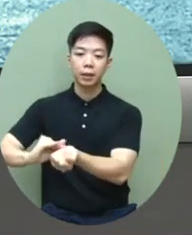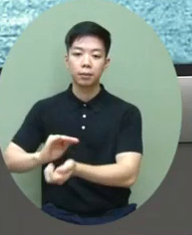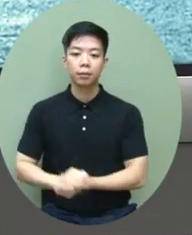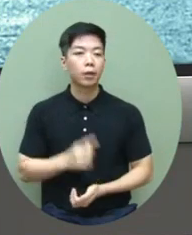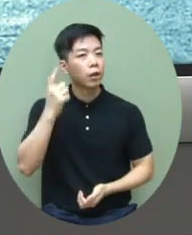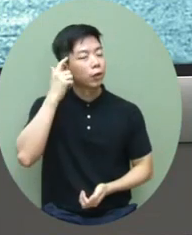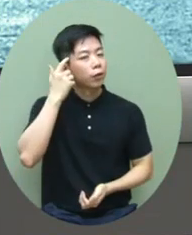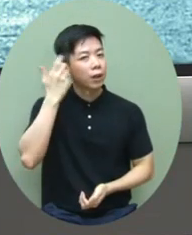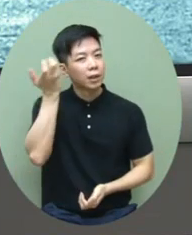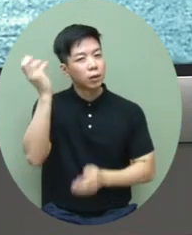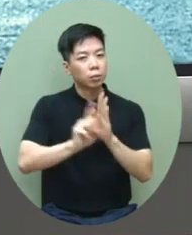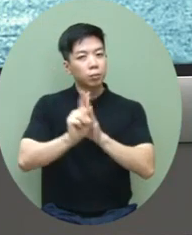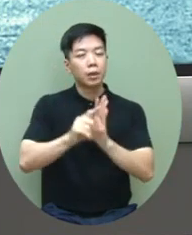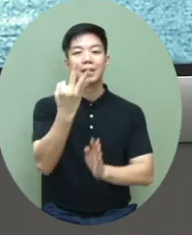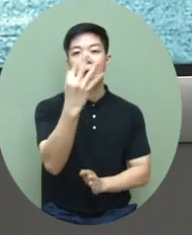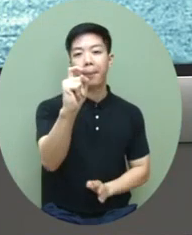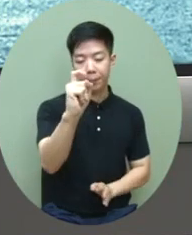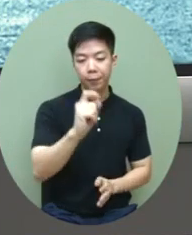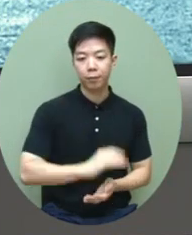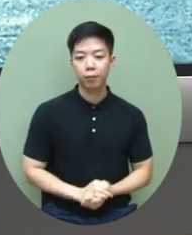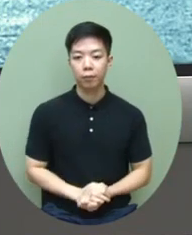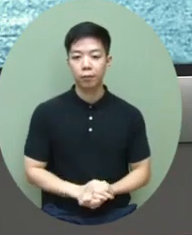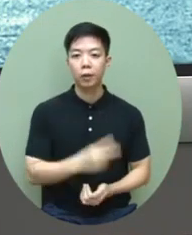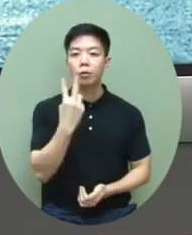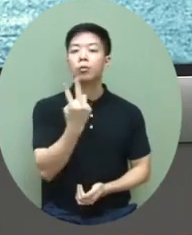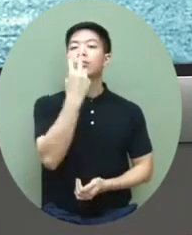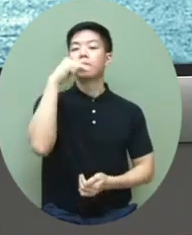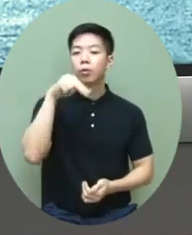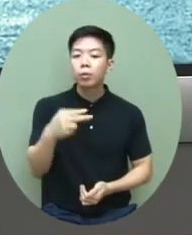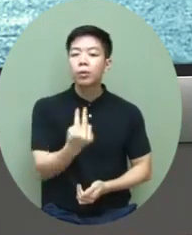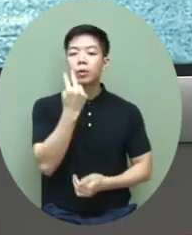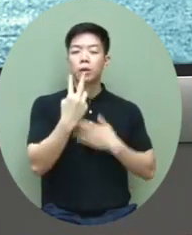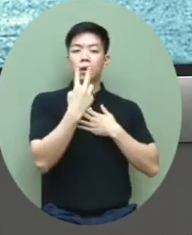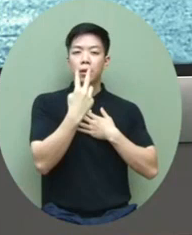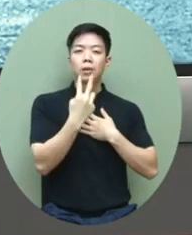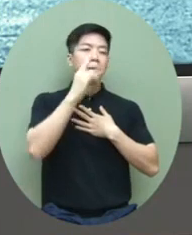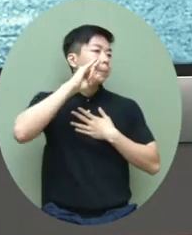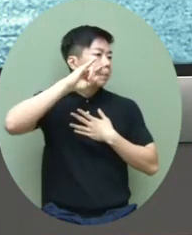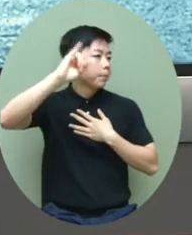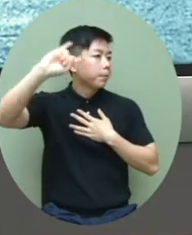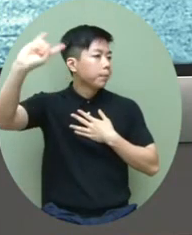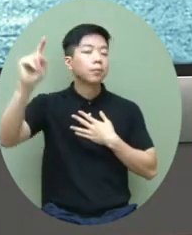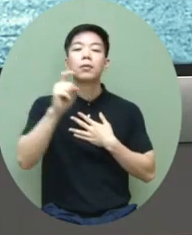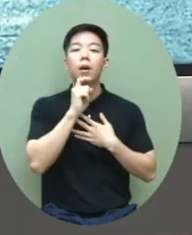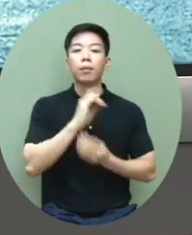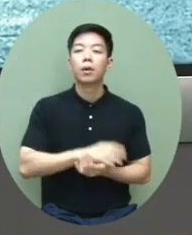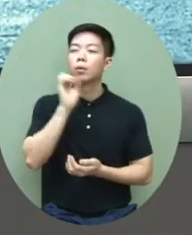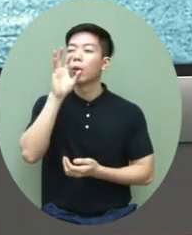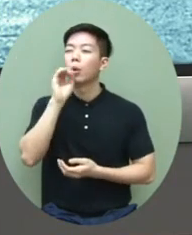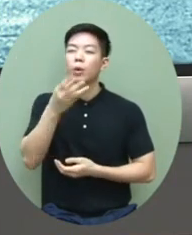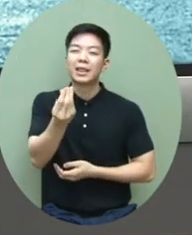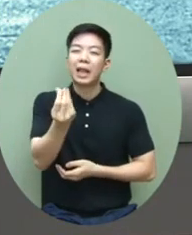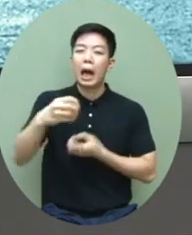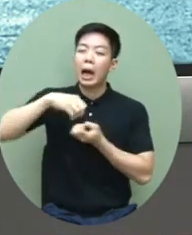39度啦，發燒，咁亦都聽到一啲呼吸嘅喘鳴聲咧，即係好突然間唞氣好高音啊咁樣，聲沙啊，見